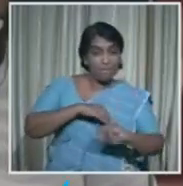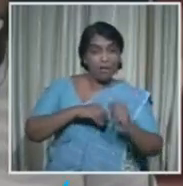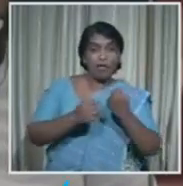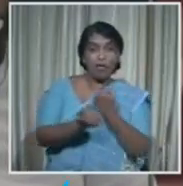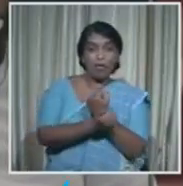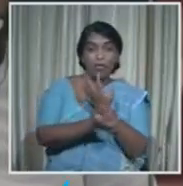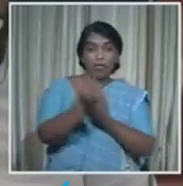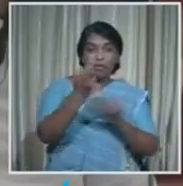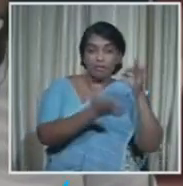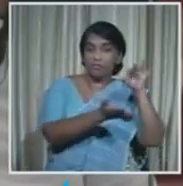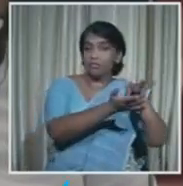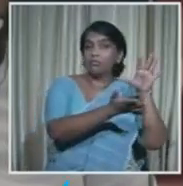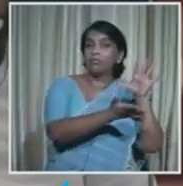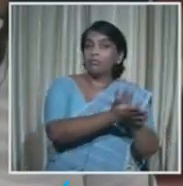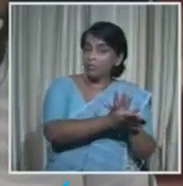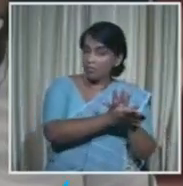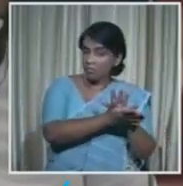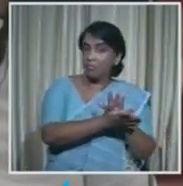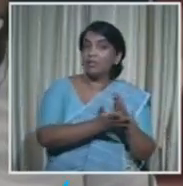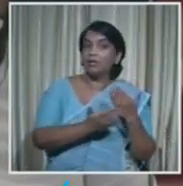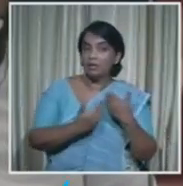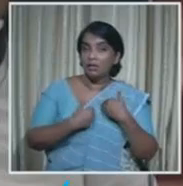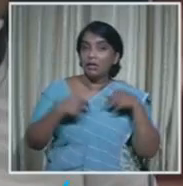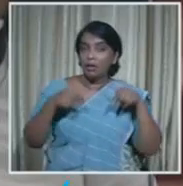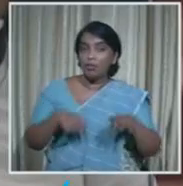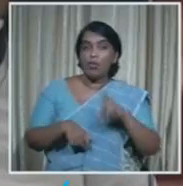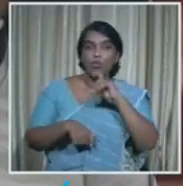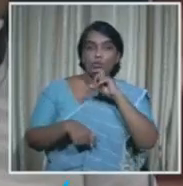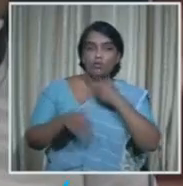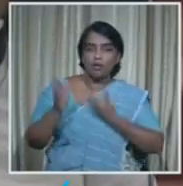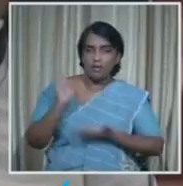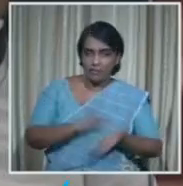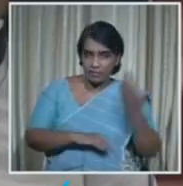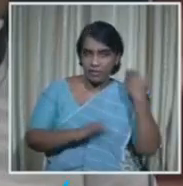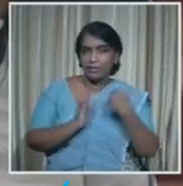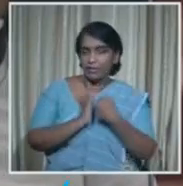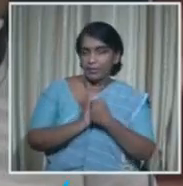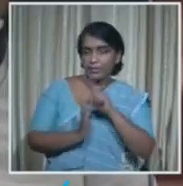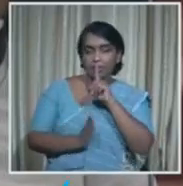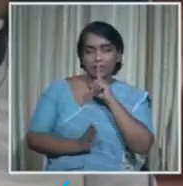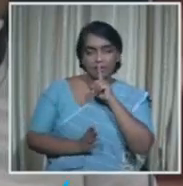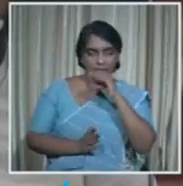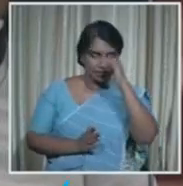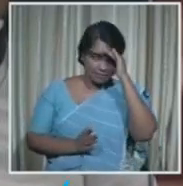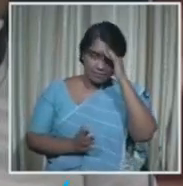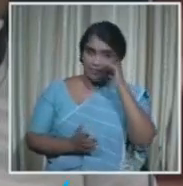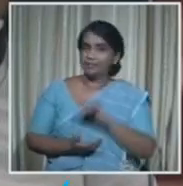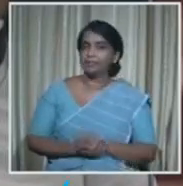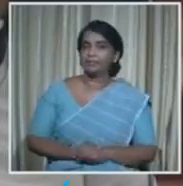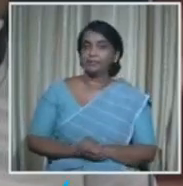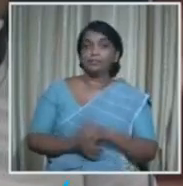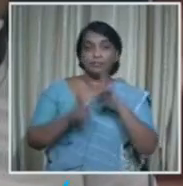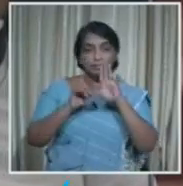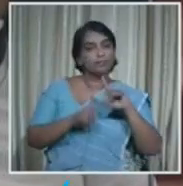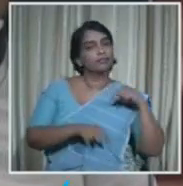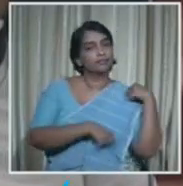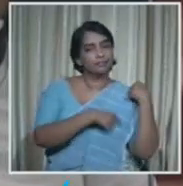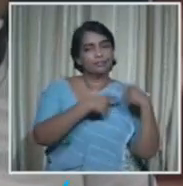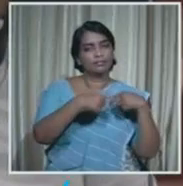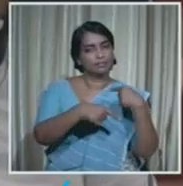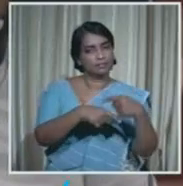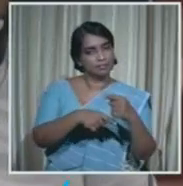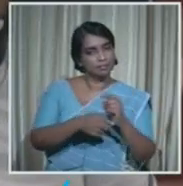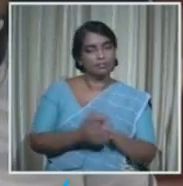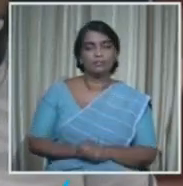dala api adatat usaviyano garu kathanayakathuma ehema aapu gamanak tula